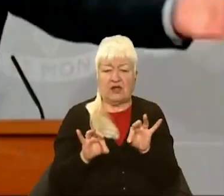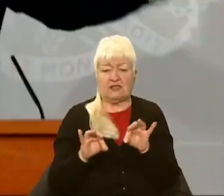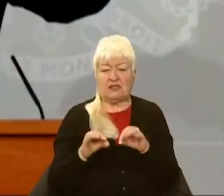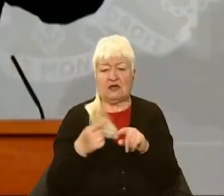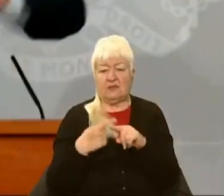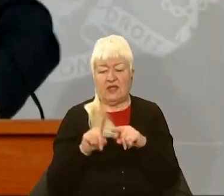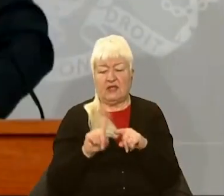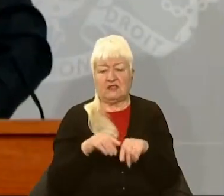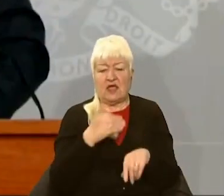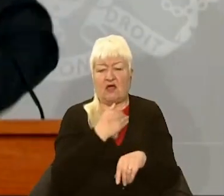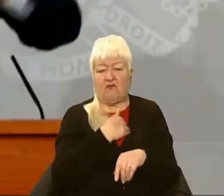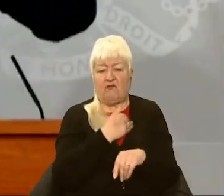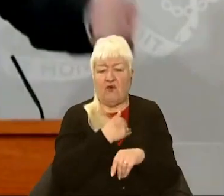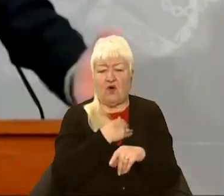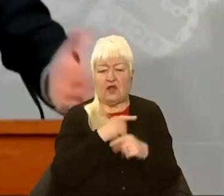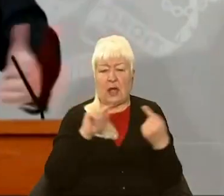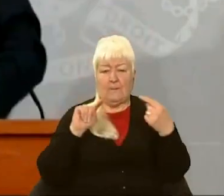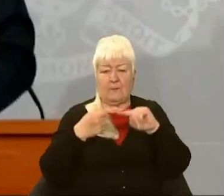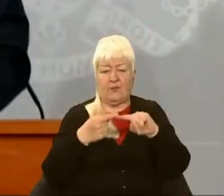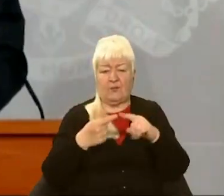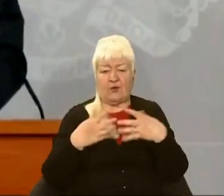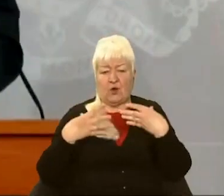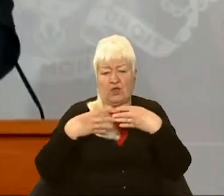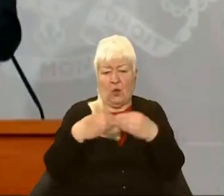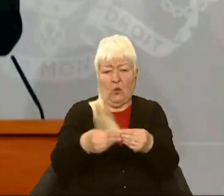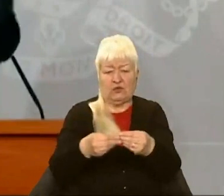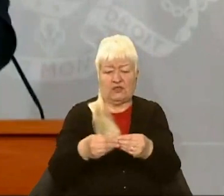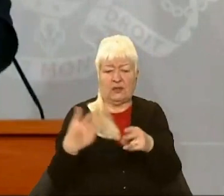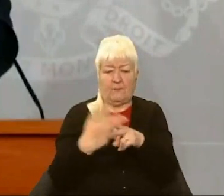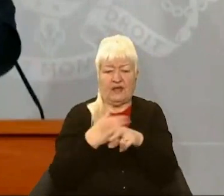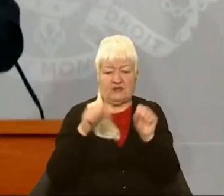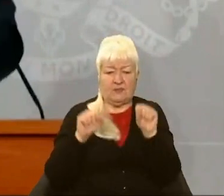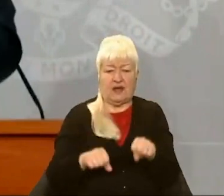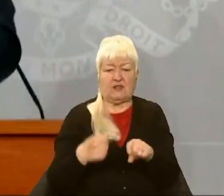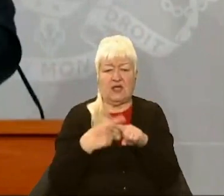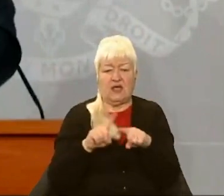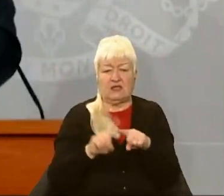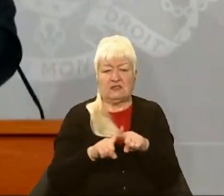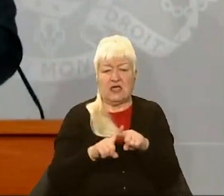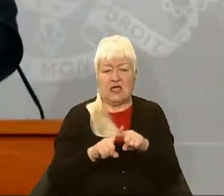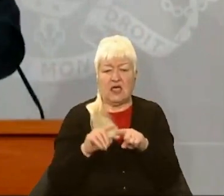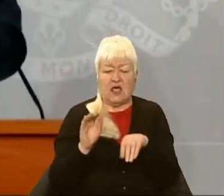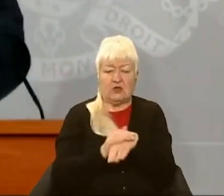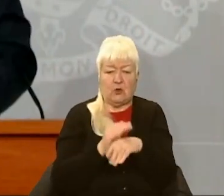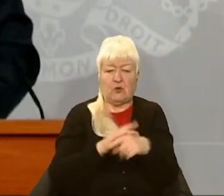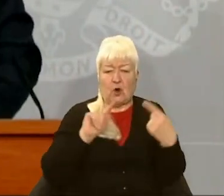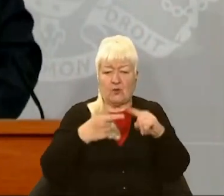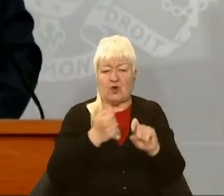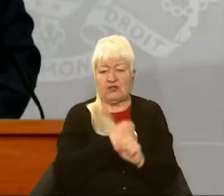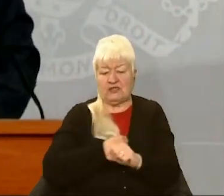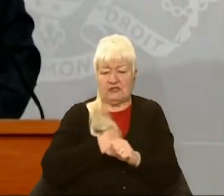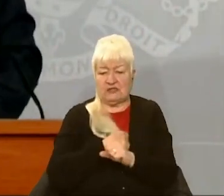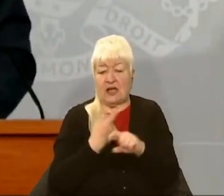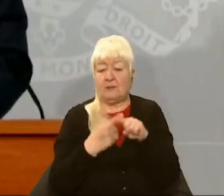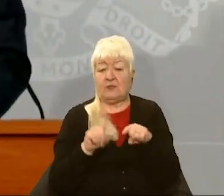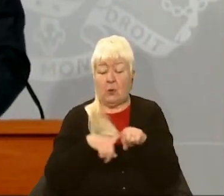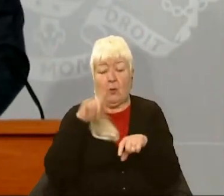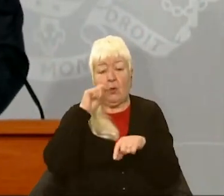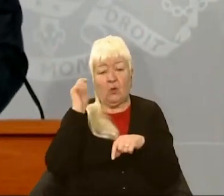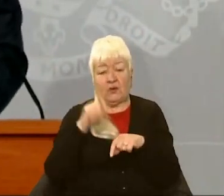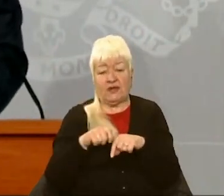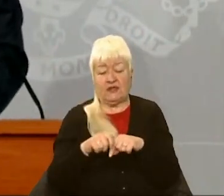воля проти утисків, це право проти безправності, це добро проти зла. І саме тому